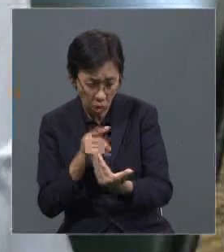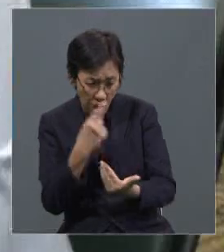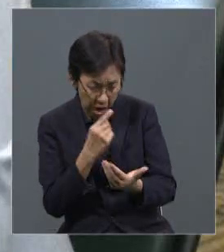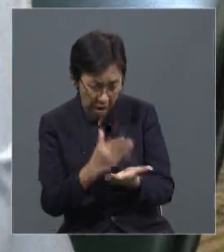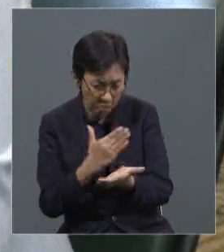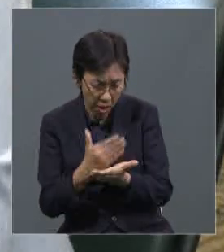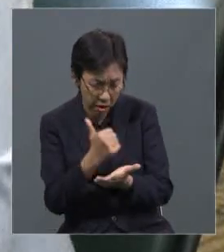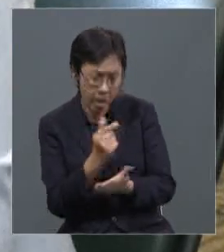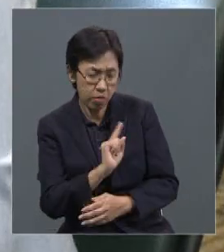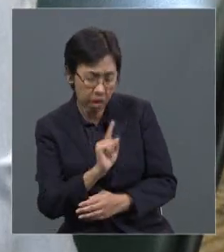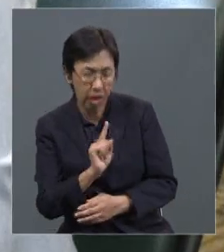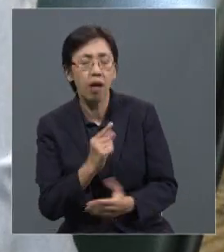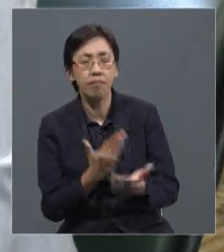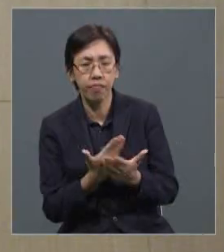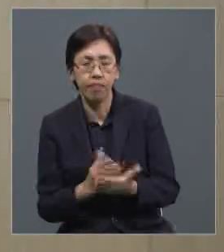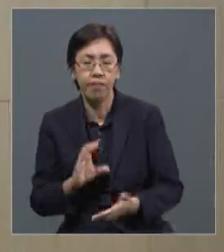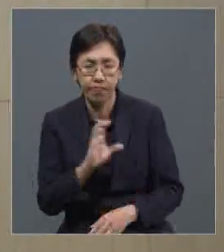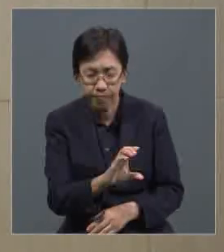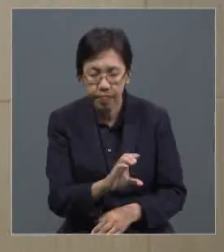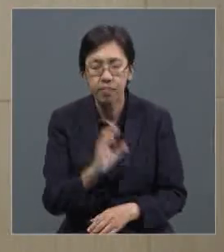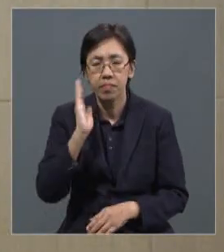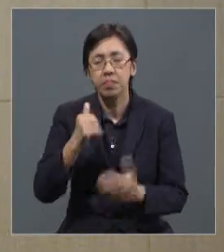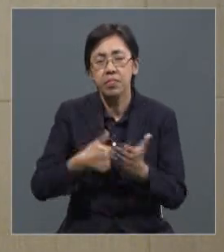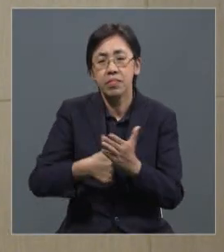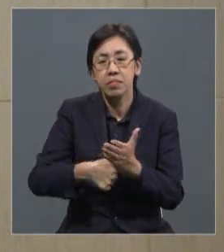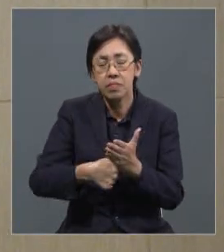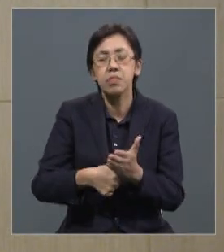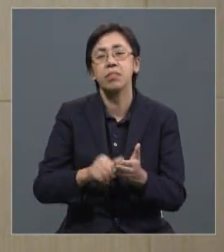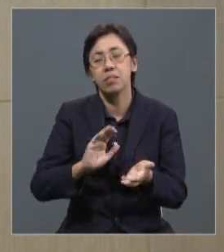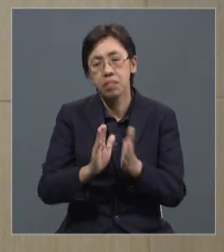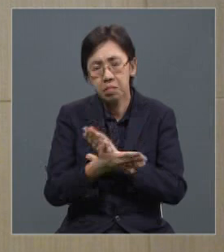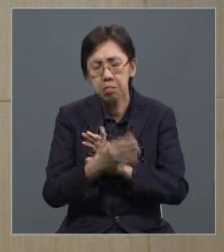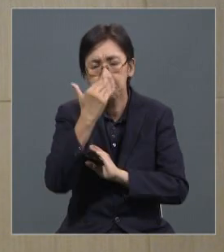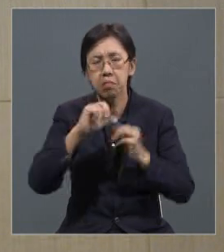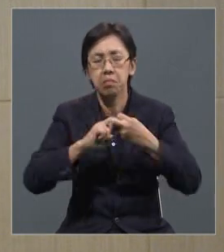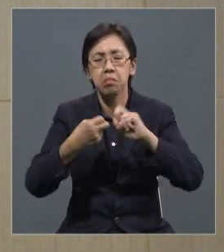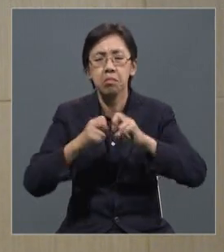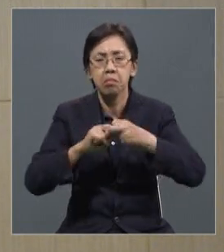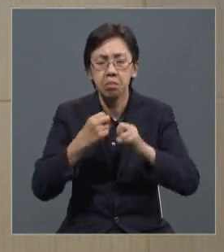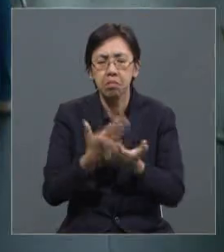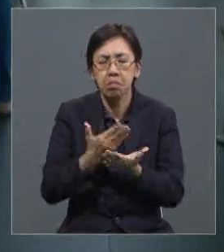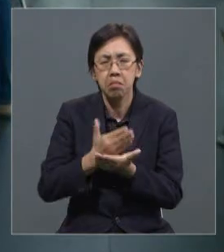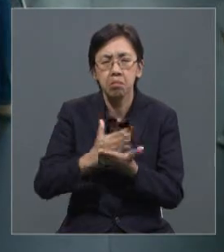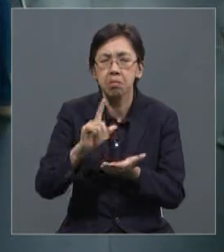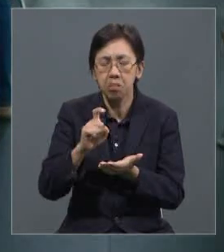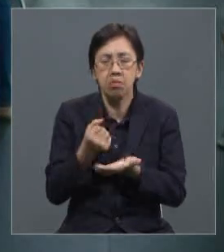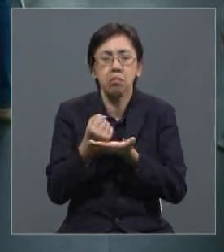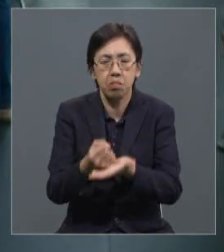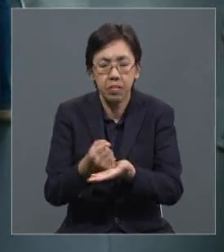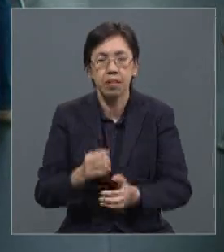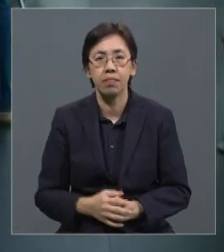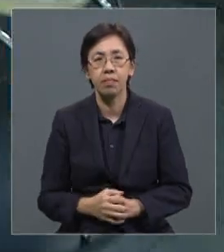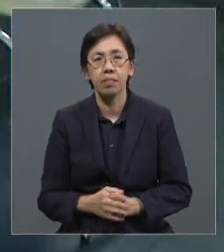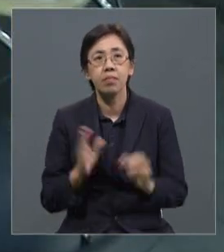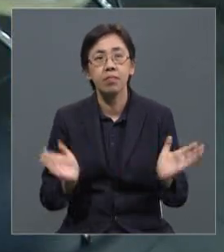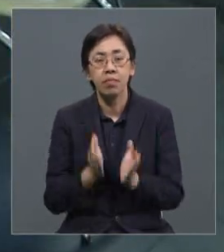ของผู้กู้ควบคู่ไปกับการปรับโครงสร้างหนี้เพื่อช่วยเหลือกลุ่มที่มีปัญหาการชำระหนี้พร้อมกับสนับสนุนการ